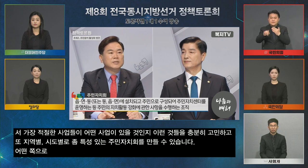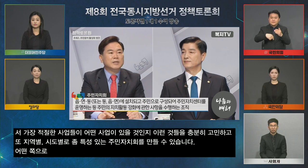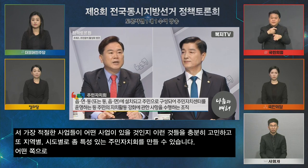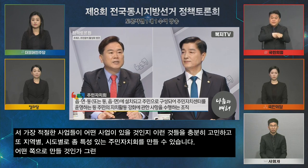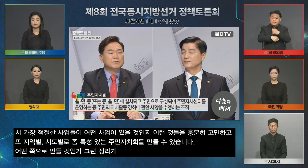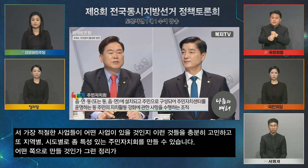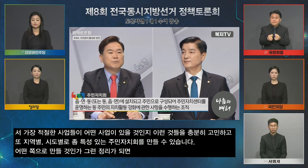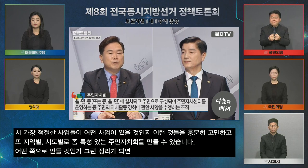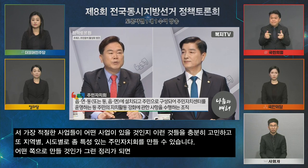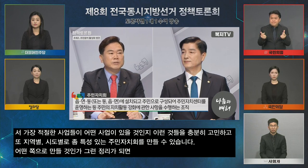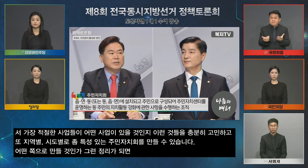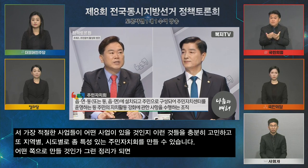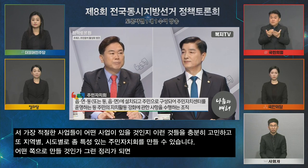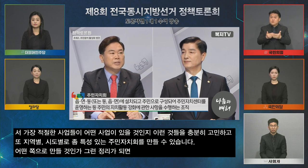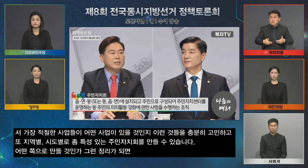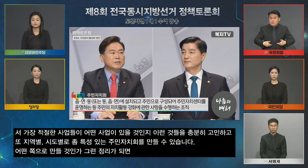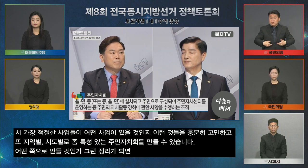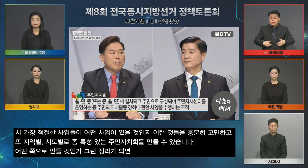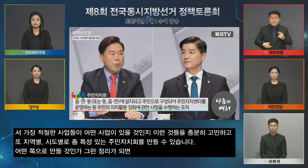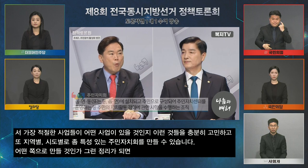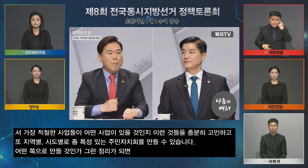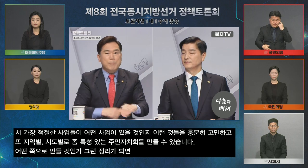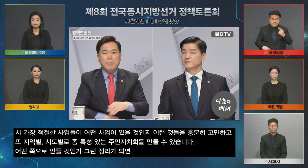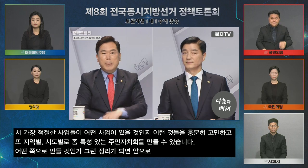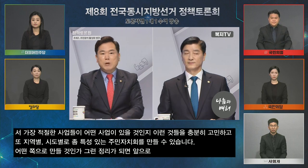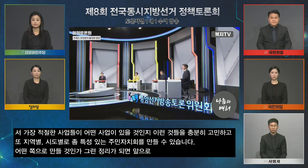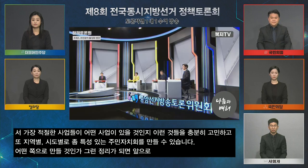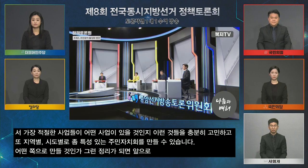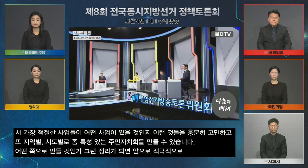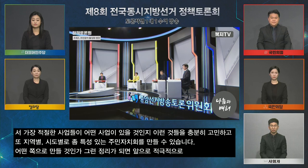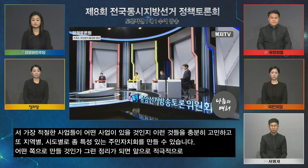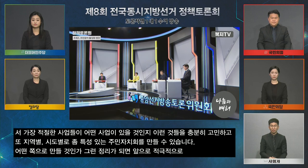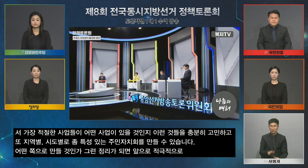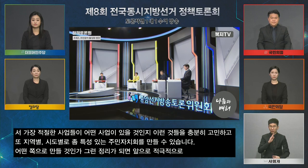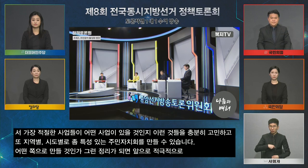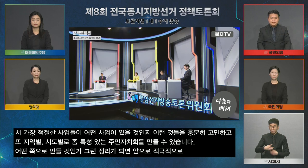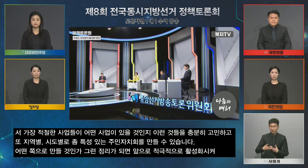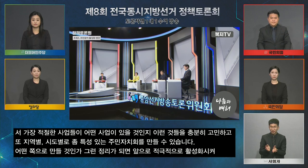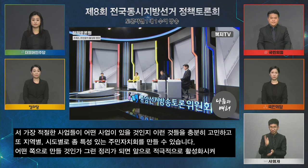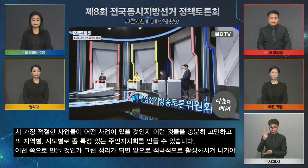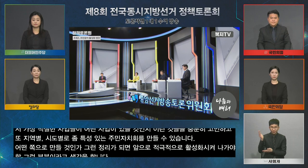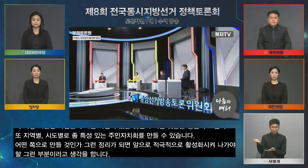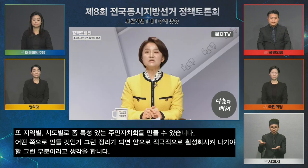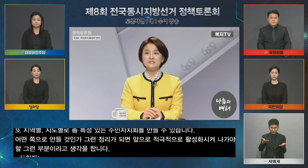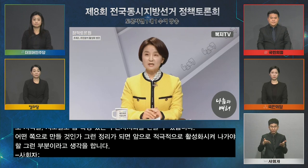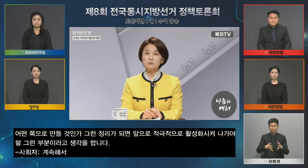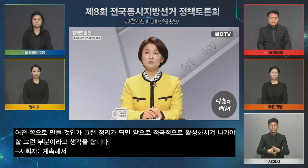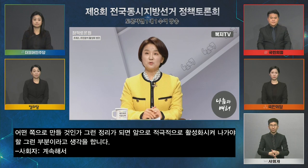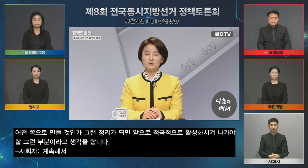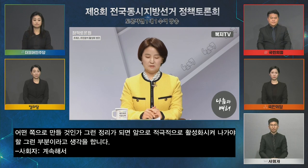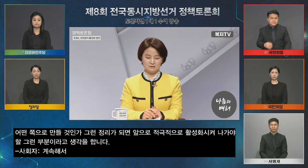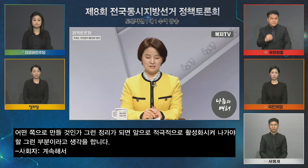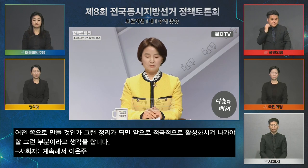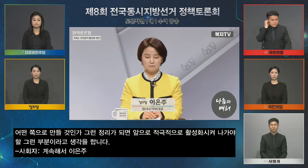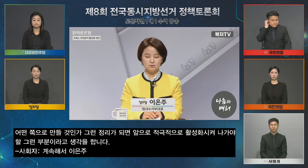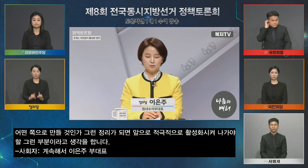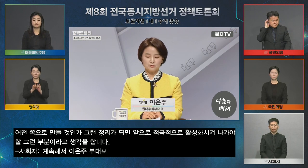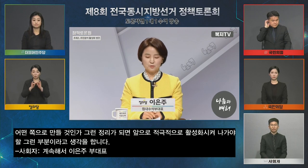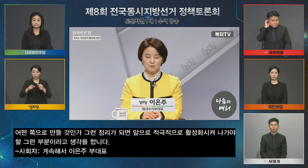좀 활성화시켜 나가야 될 그런 부분이라고 생각을 합니다. 네, 계속해서 이현주 부대표 이야기 듣겠습니다. 네, 주민 참여도